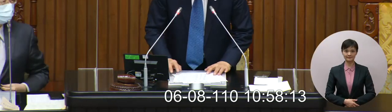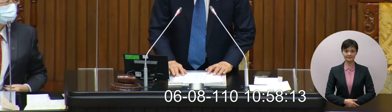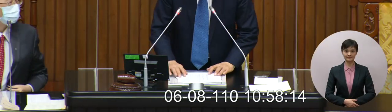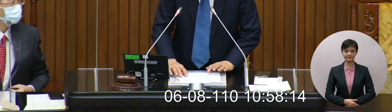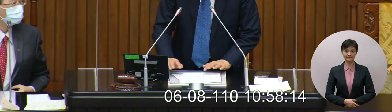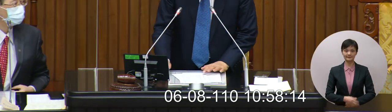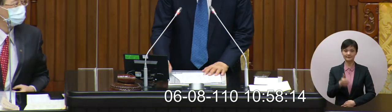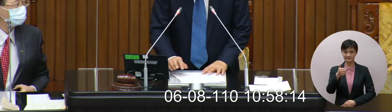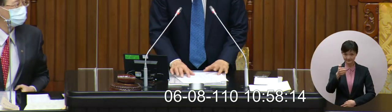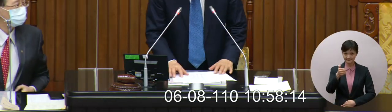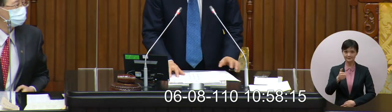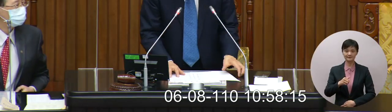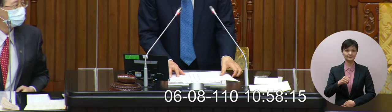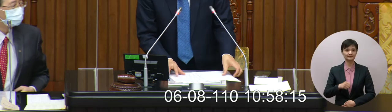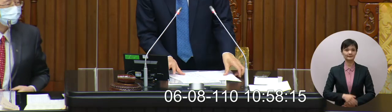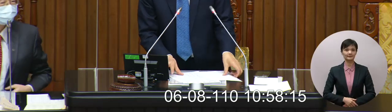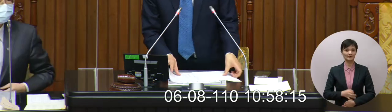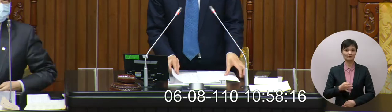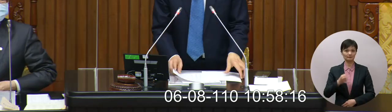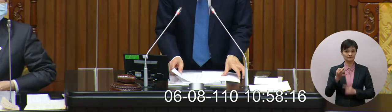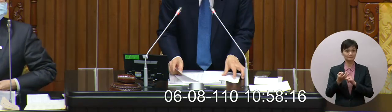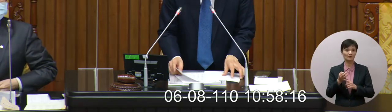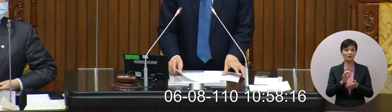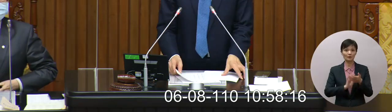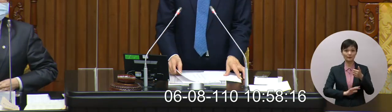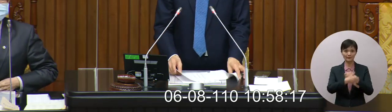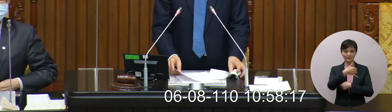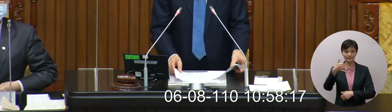好，谢谢费委员。